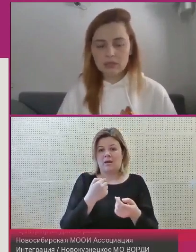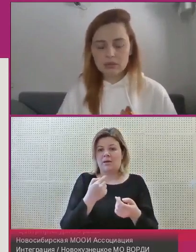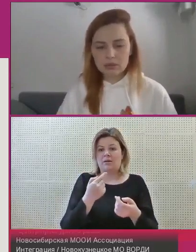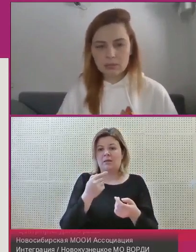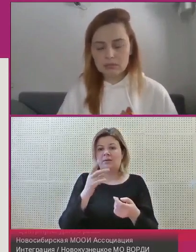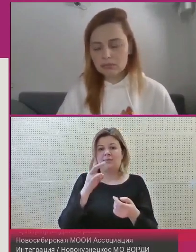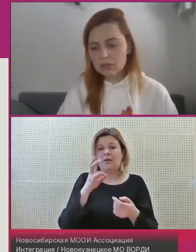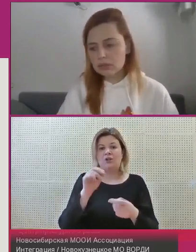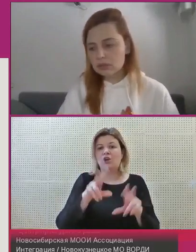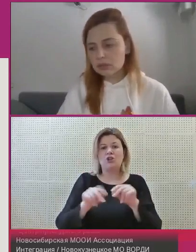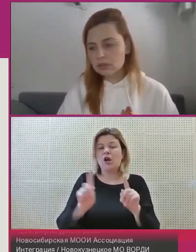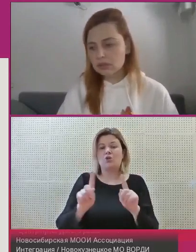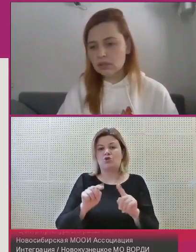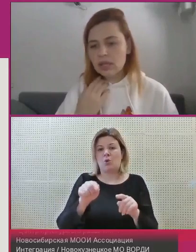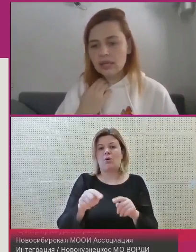стопроцентное там